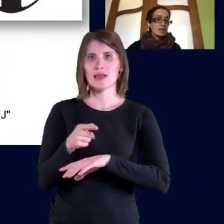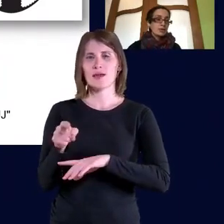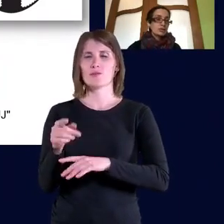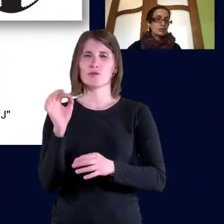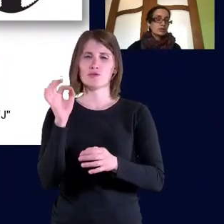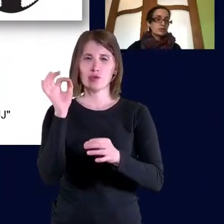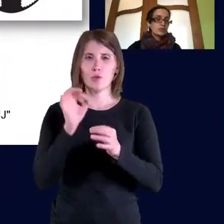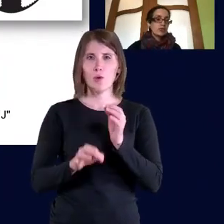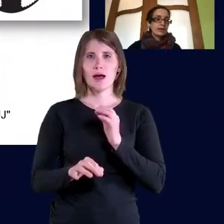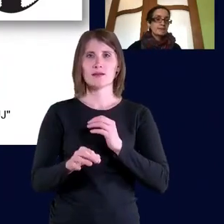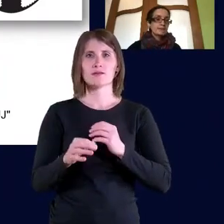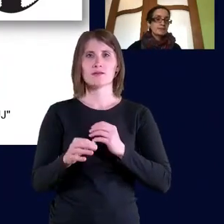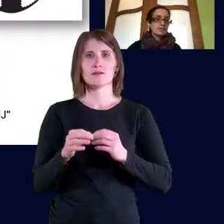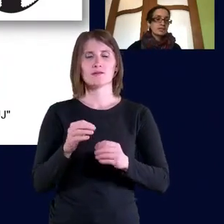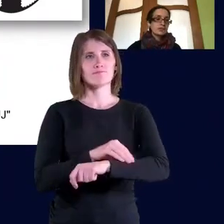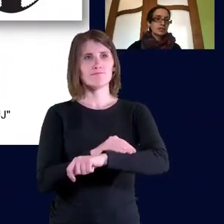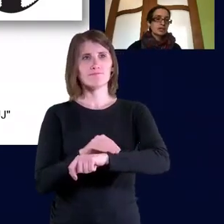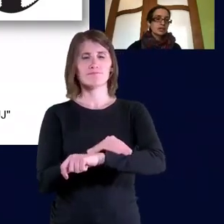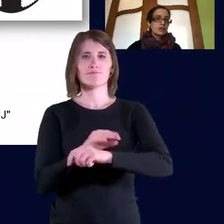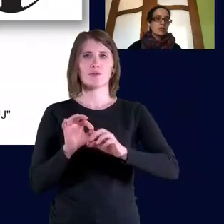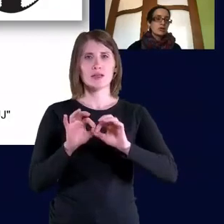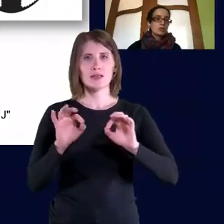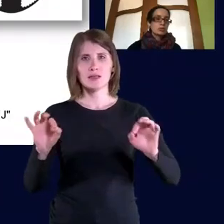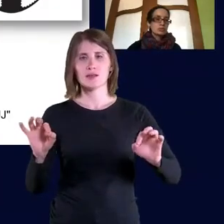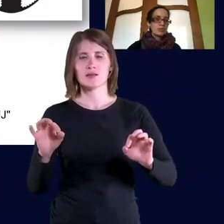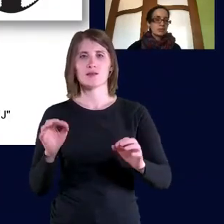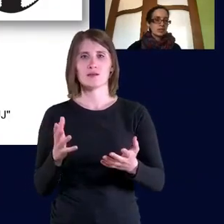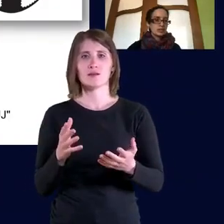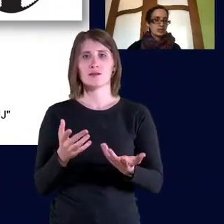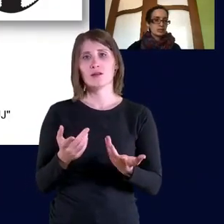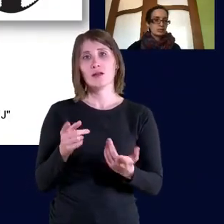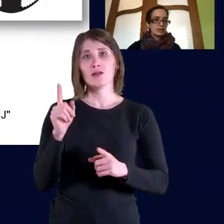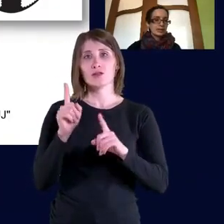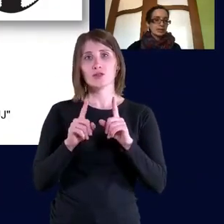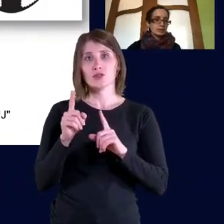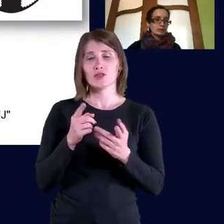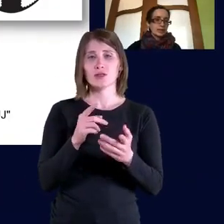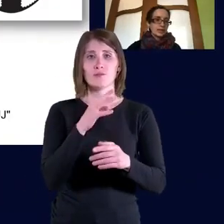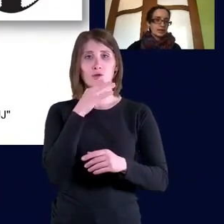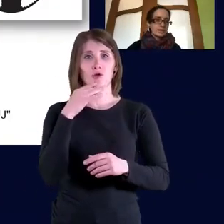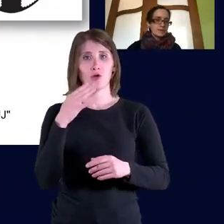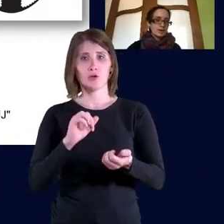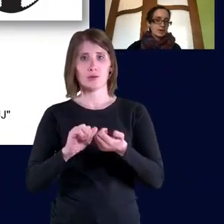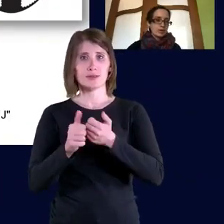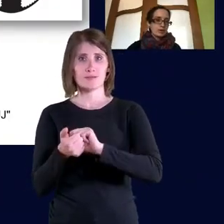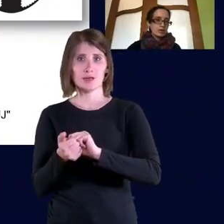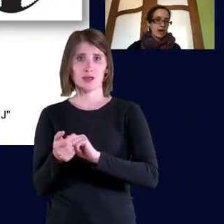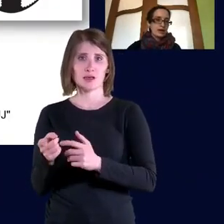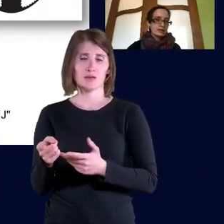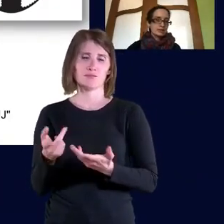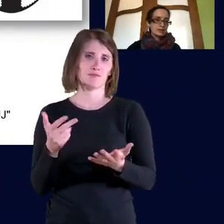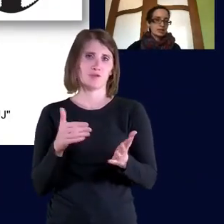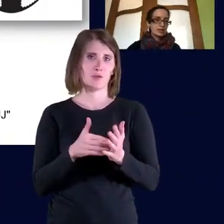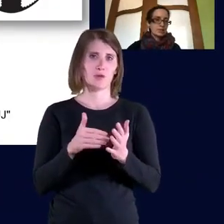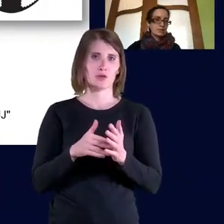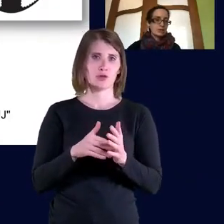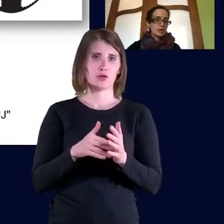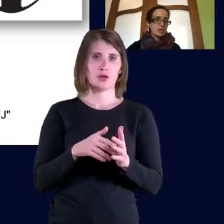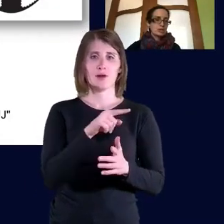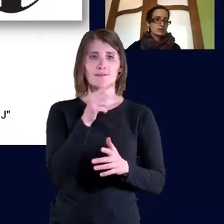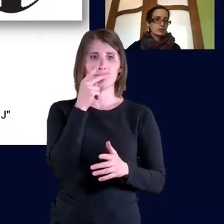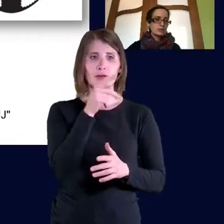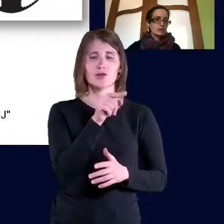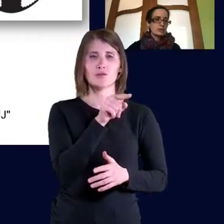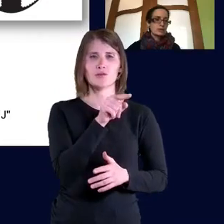ogniem i Proszę zwrócić uwagę że zawsze kolor Musimy zamienić na teksturę tutaj kolor czarny w tych